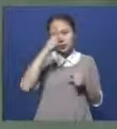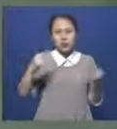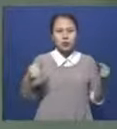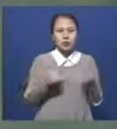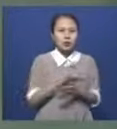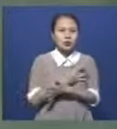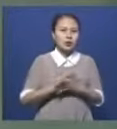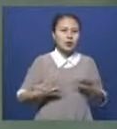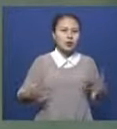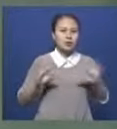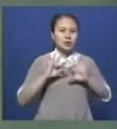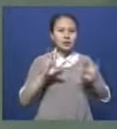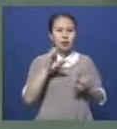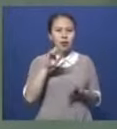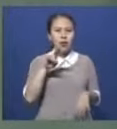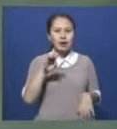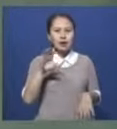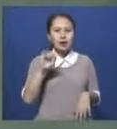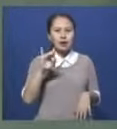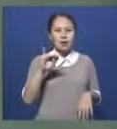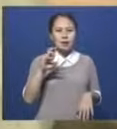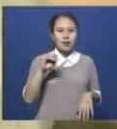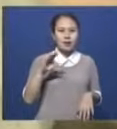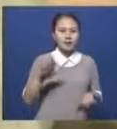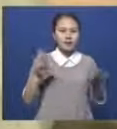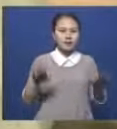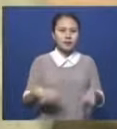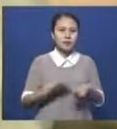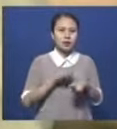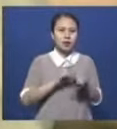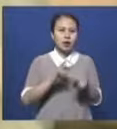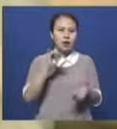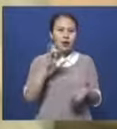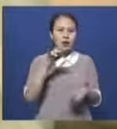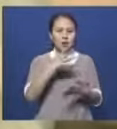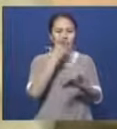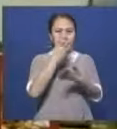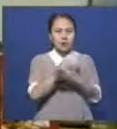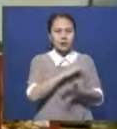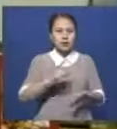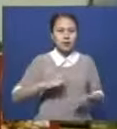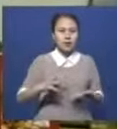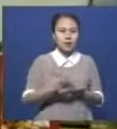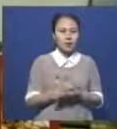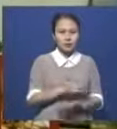ғылымының негізін қалаған Болат Сарыбаев, ежелгі отырардың орнында жүргізілген археологиялық қазба жұмыстары кезінде тапқан.